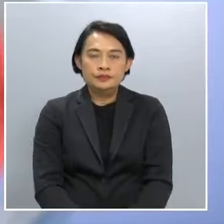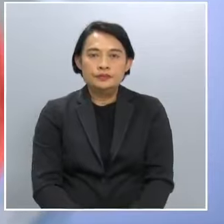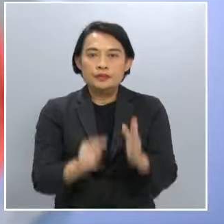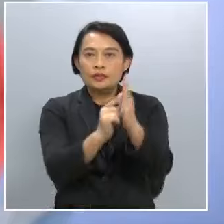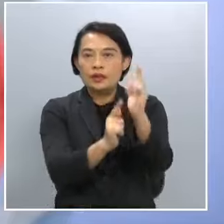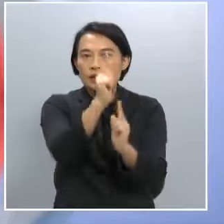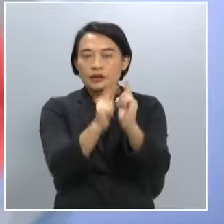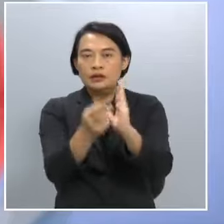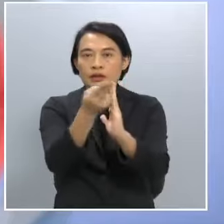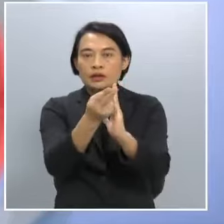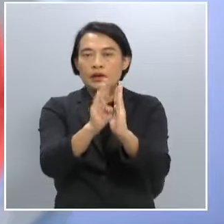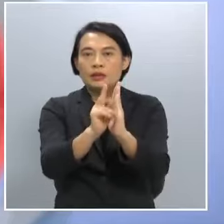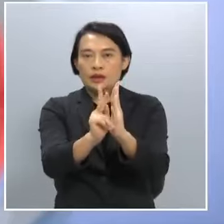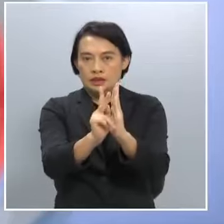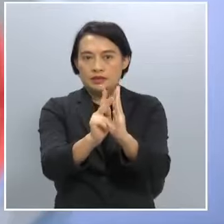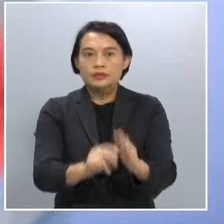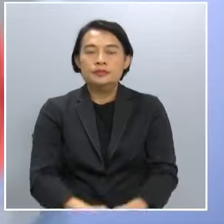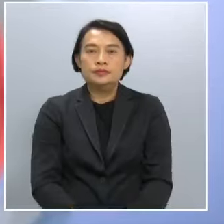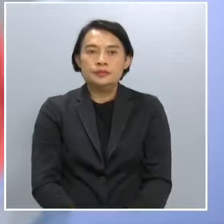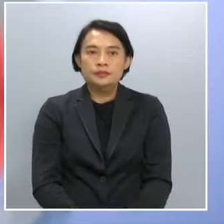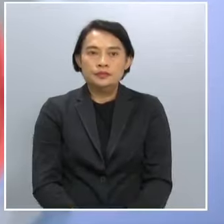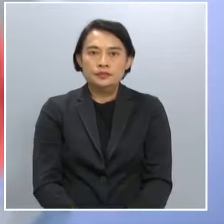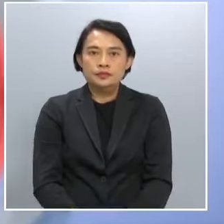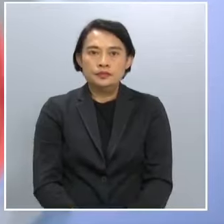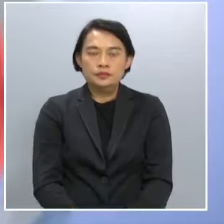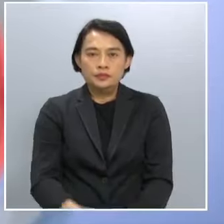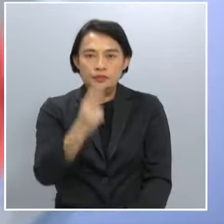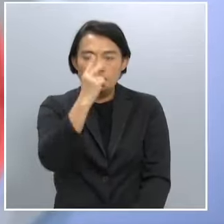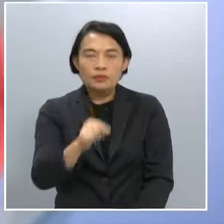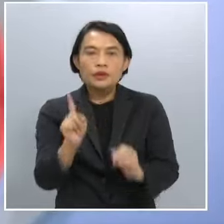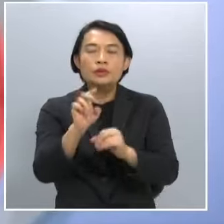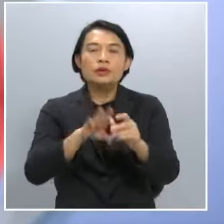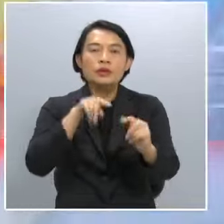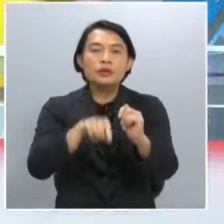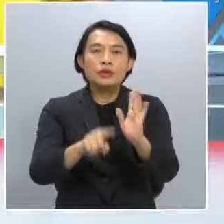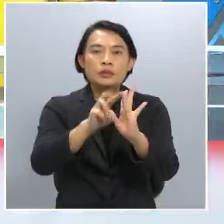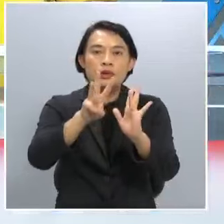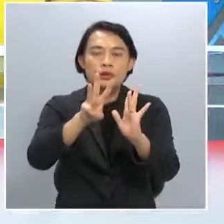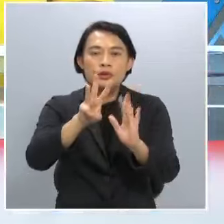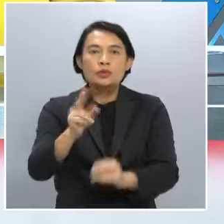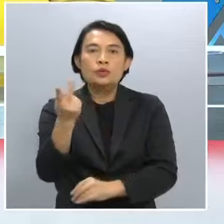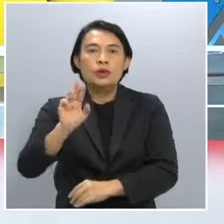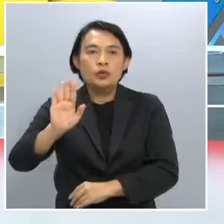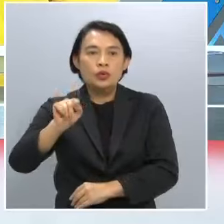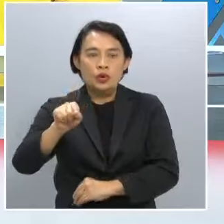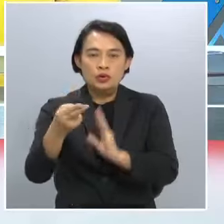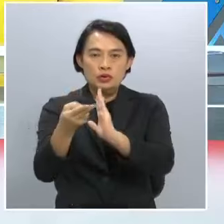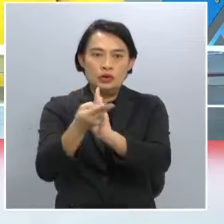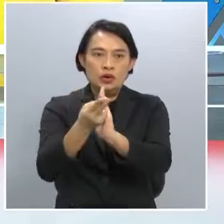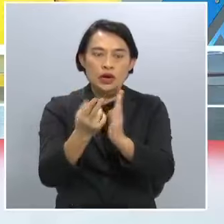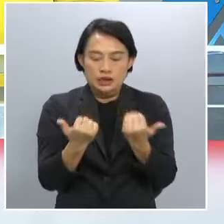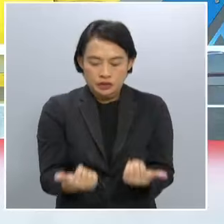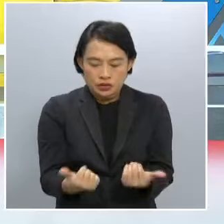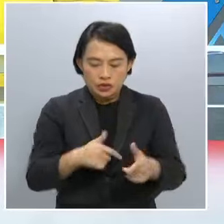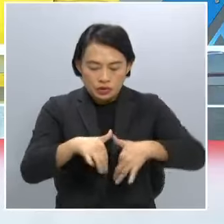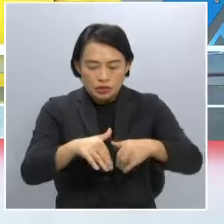คายบึงกาฬนะคะเราไปดูที่บ้านเวียงคุกที่ตำบลเวียงคุกนะคะหนองคายตอนนี้ชาวบ้านมากกว่า